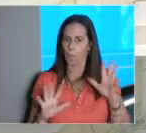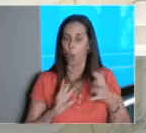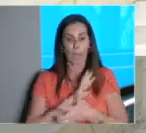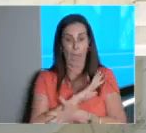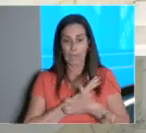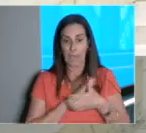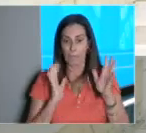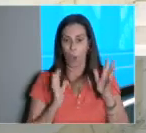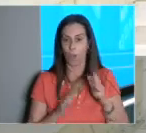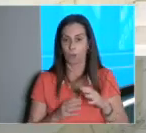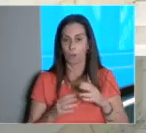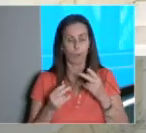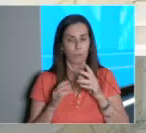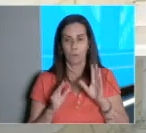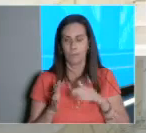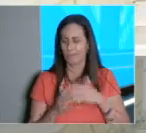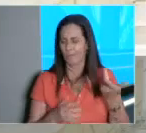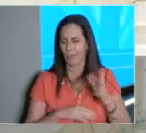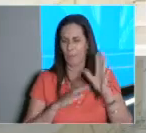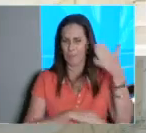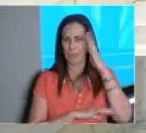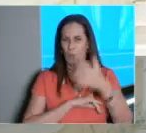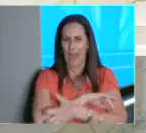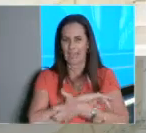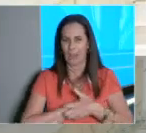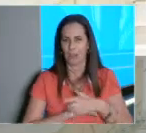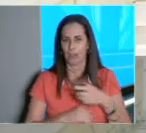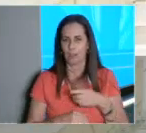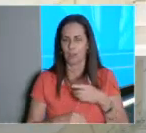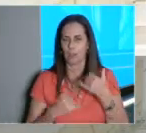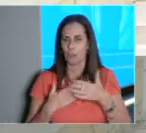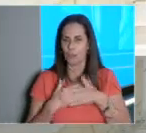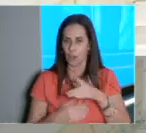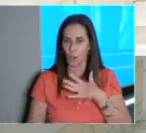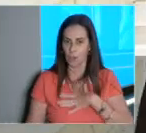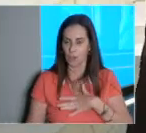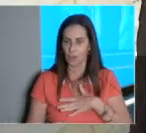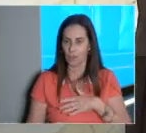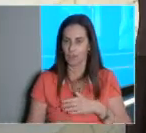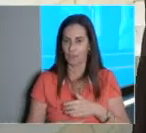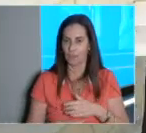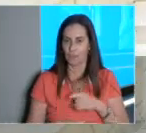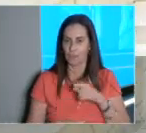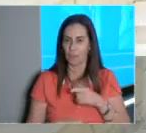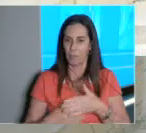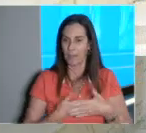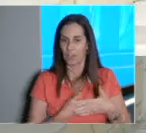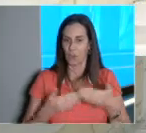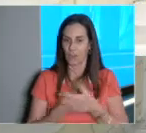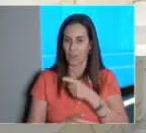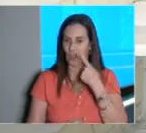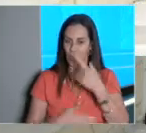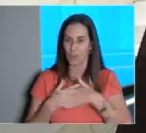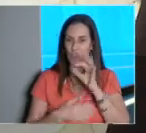ענייה אגב. לא חשובה, תל"ג שלה הוא בערך עשירית מישראל. אני רואה שאשתך רוצה להיכנס לרעיון בלעדי כאן עם התינוקת החדשה